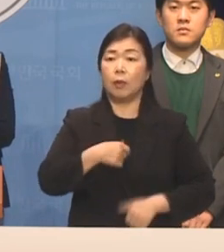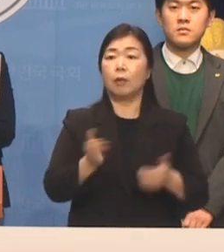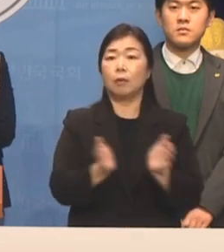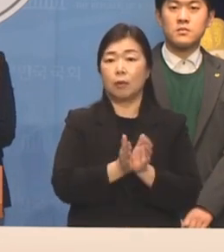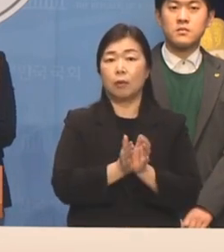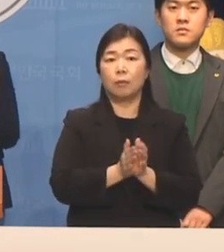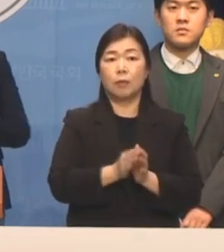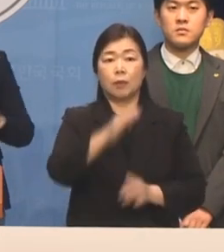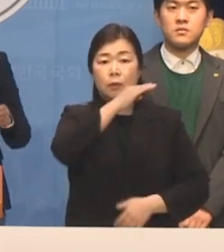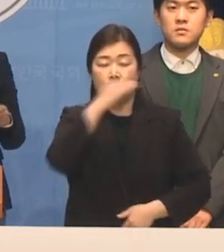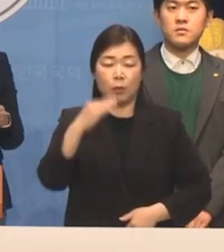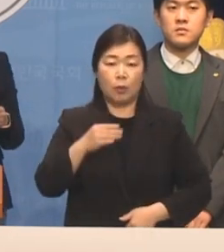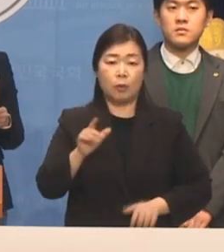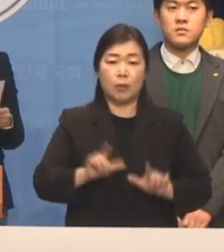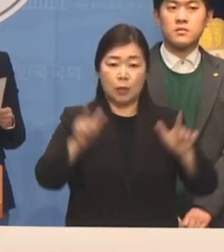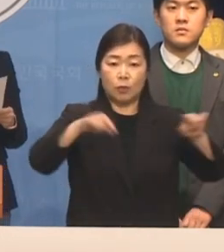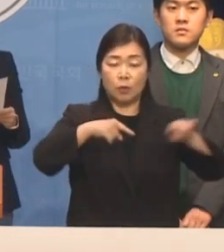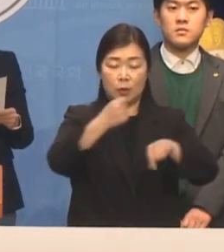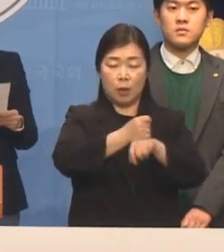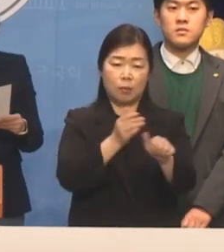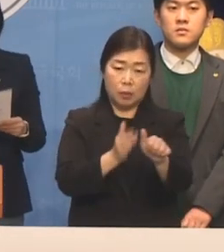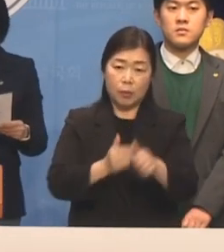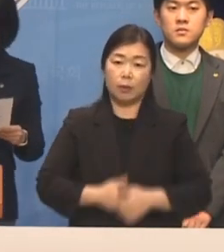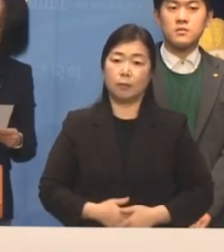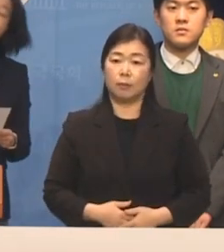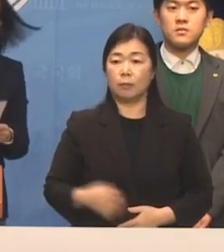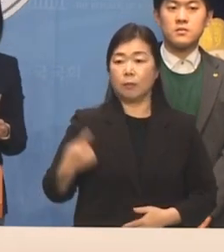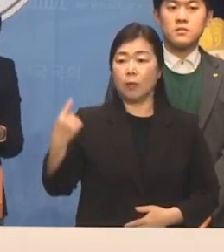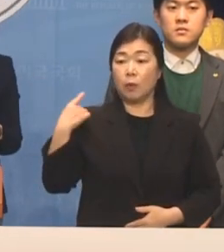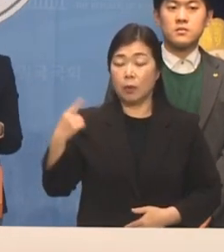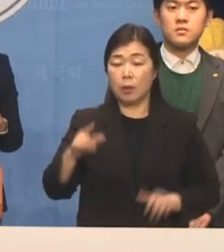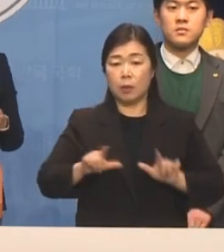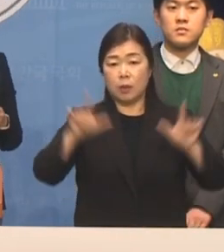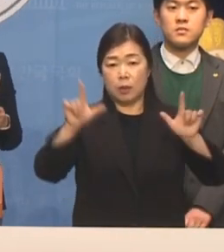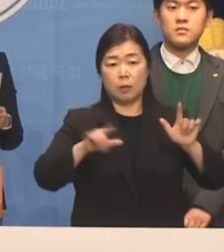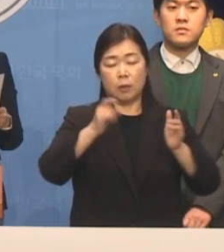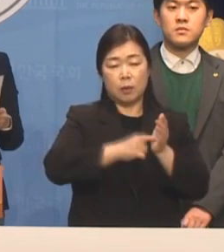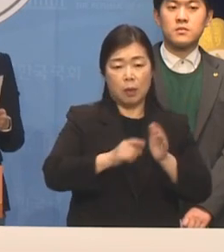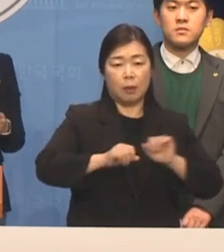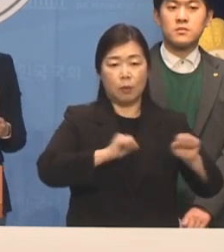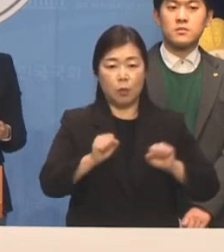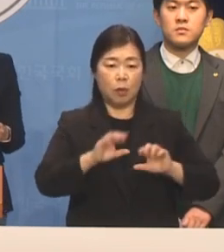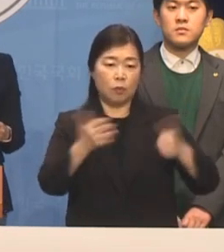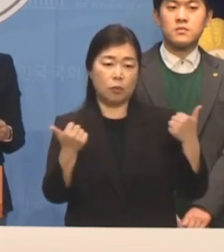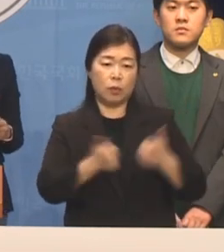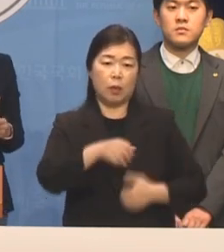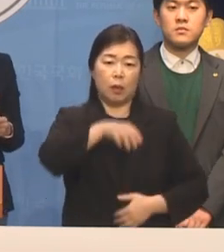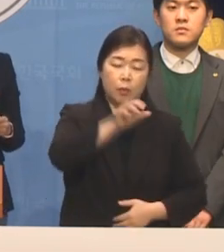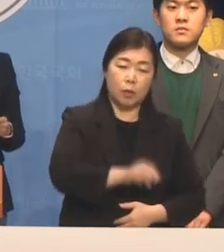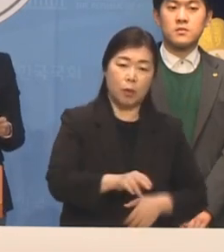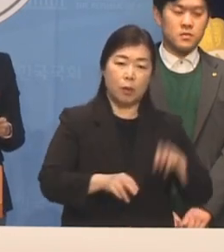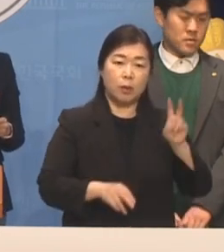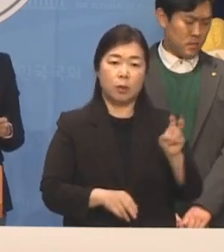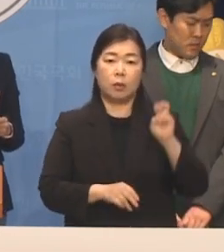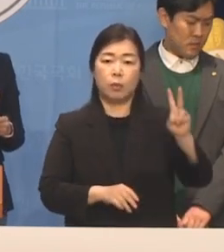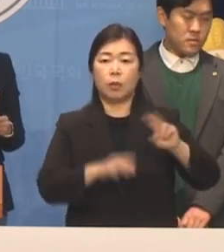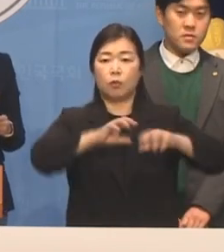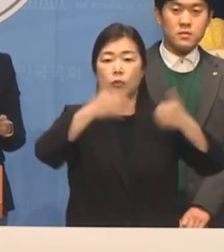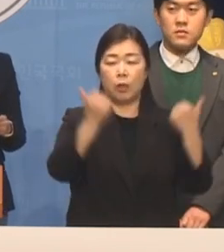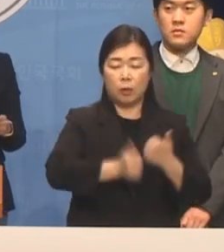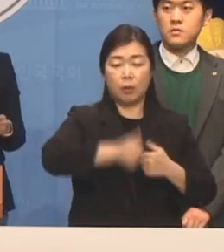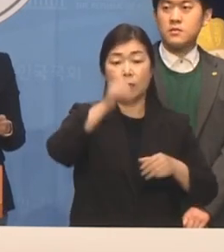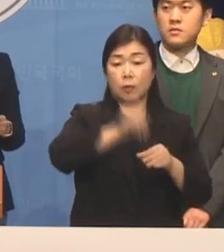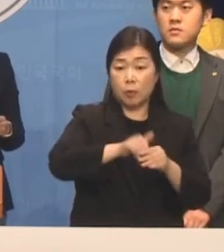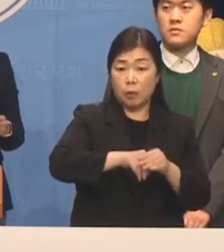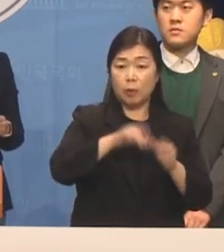정의로운 기후정치를 해나갑시다. 어제 기후위기 비상행동이 국회 앞에서 22대 총선을